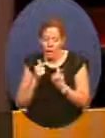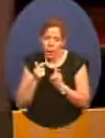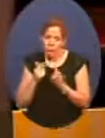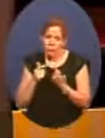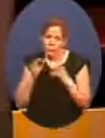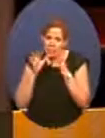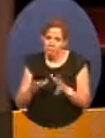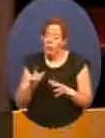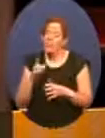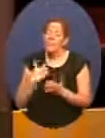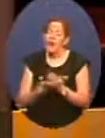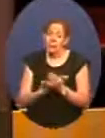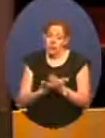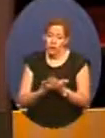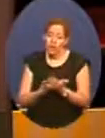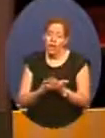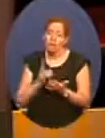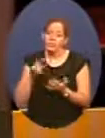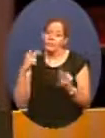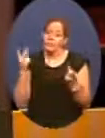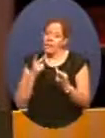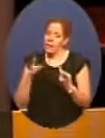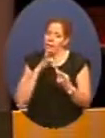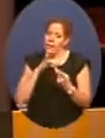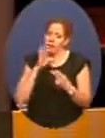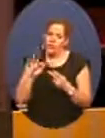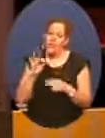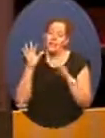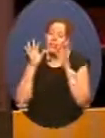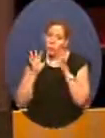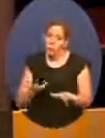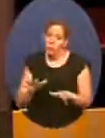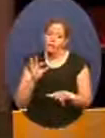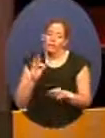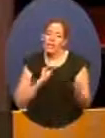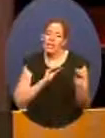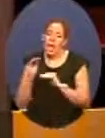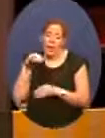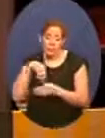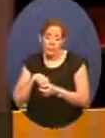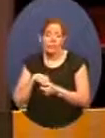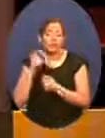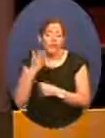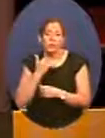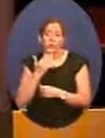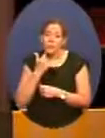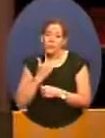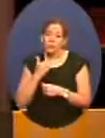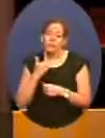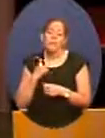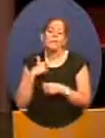באנטישמיות, אבל בשטח, יש בהחלט בעיה של אנטישמיות מוסלמית ושל הגירה פנימית של יהודים מחוץ